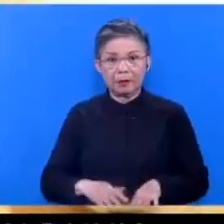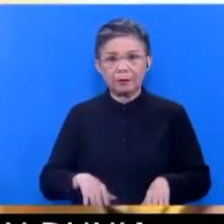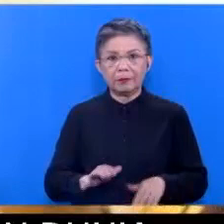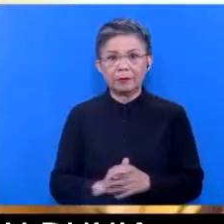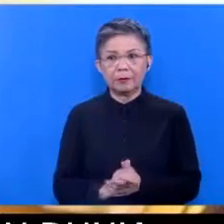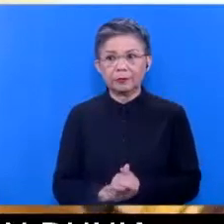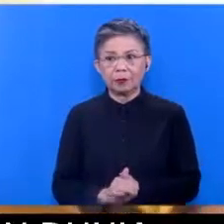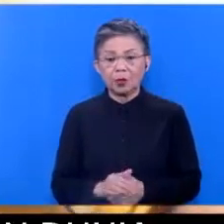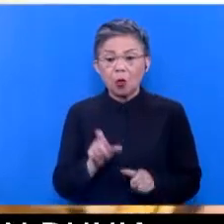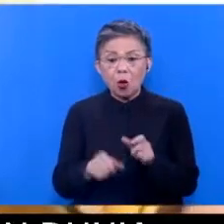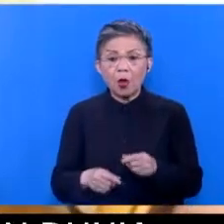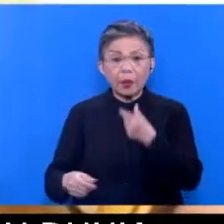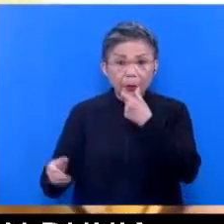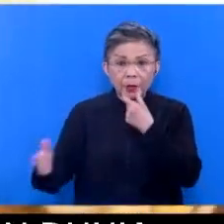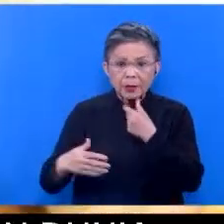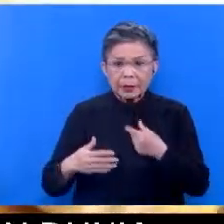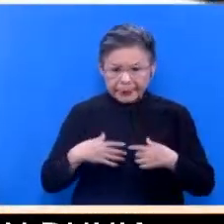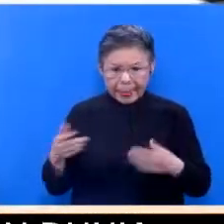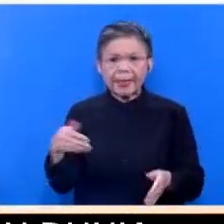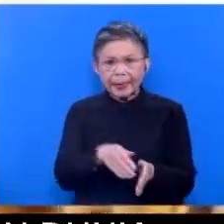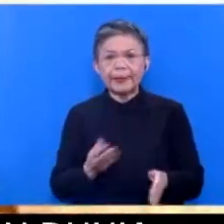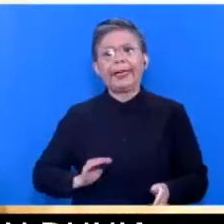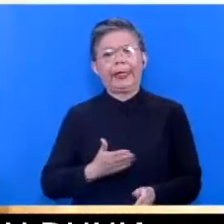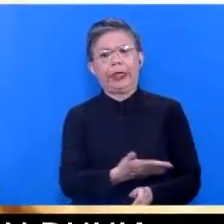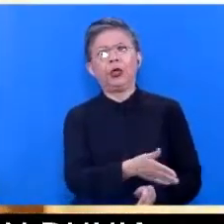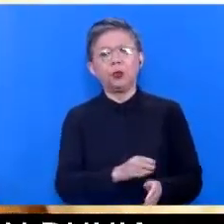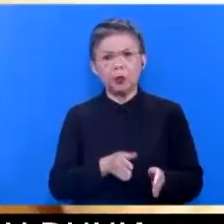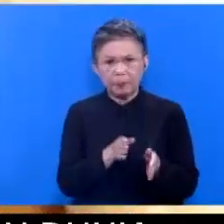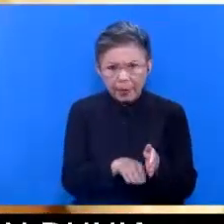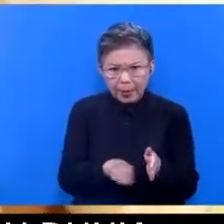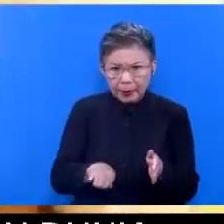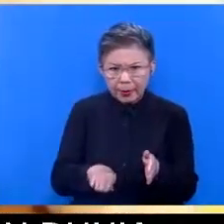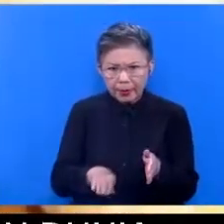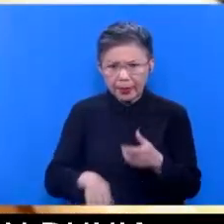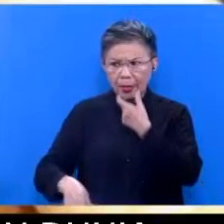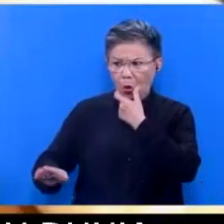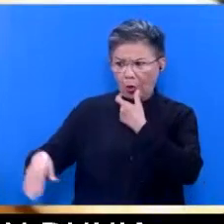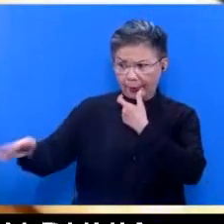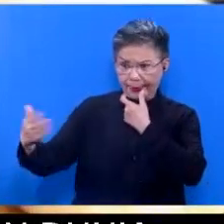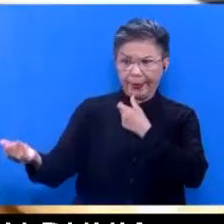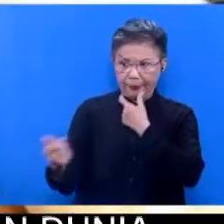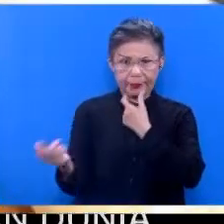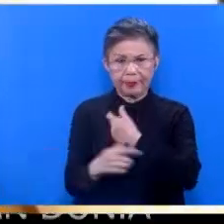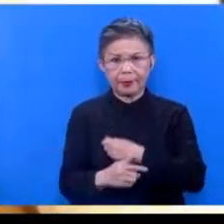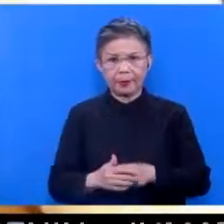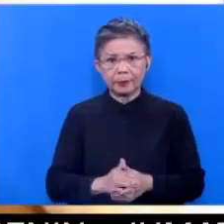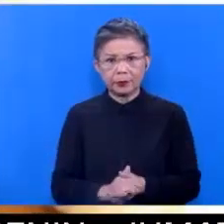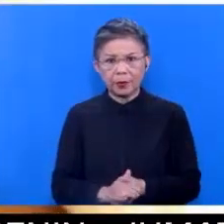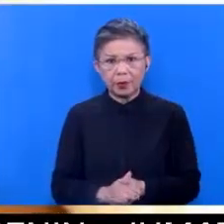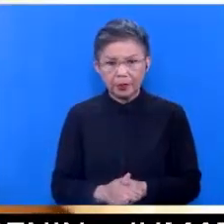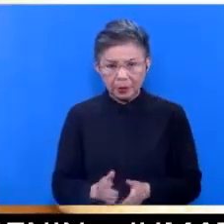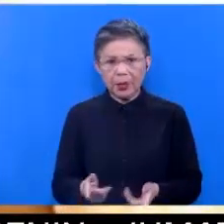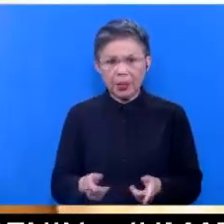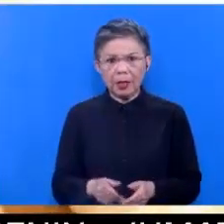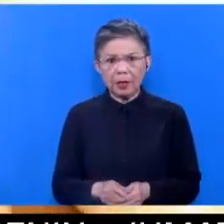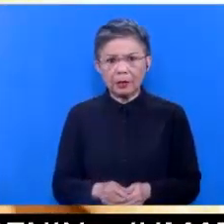Di parkiran, Pak, makanya saya berani juga. Kalau enggak, saya enggak berani, Pak. Ada juru parkirnya? Itu ada. Tapi memang dia selalu mengarahkan di sini, Pak?